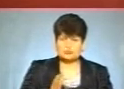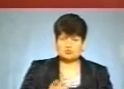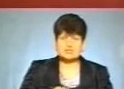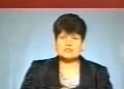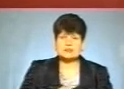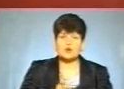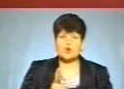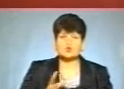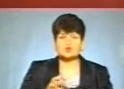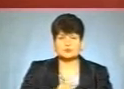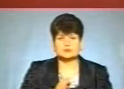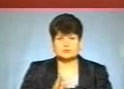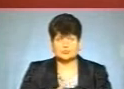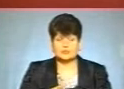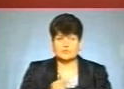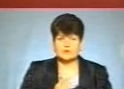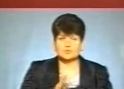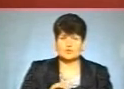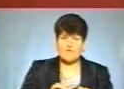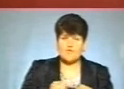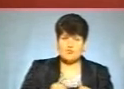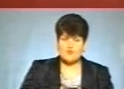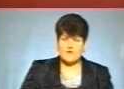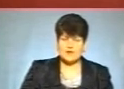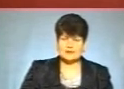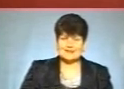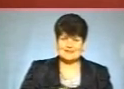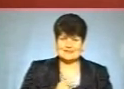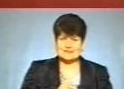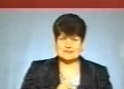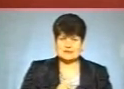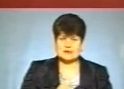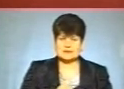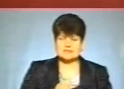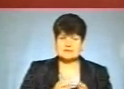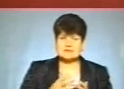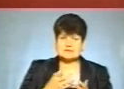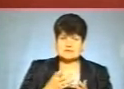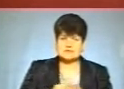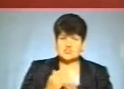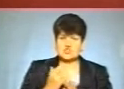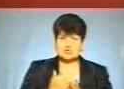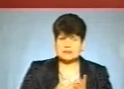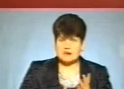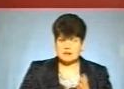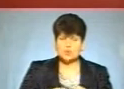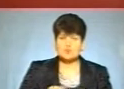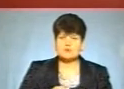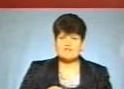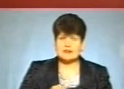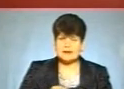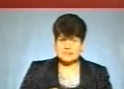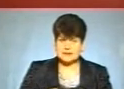залежати, кого будуть скорочувати, тому що він буде формувати оцей свій штат управління,